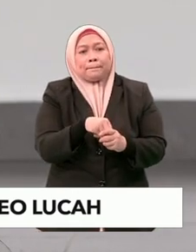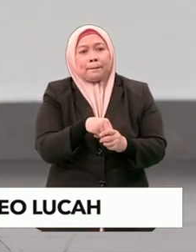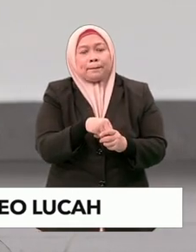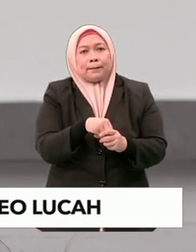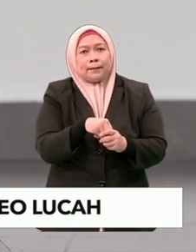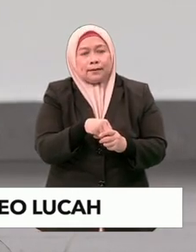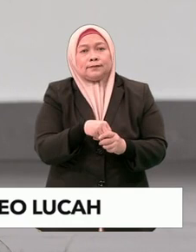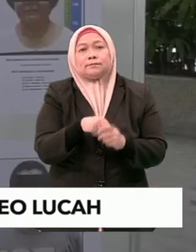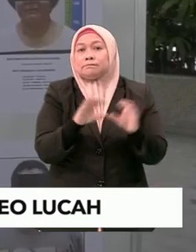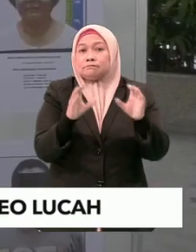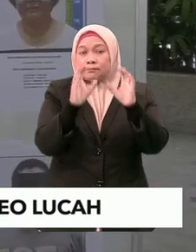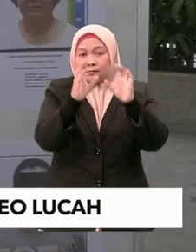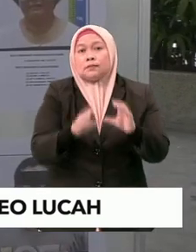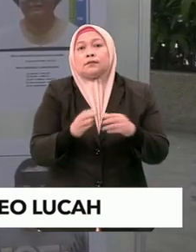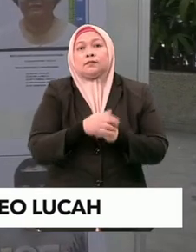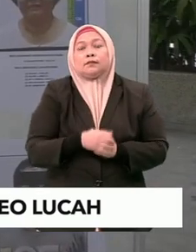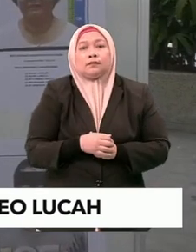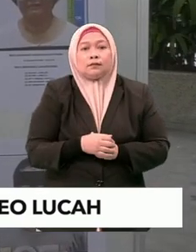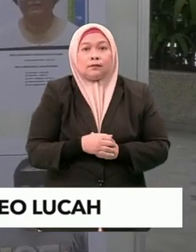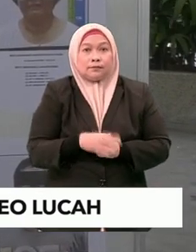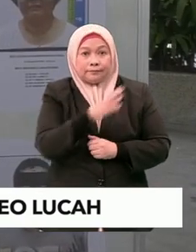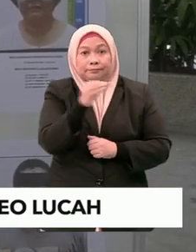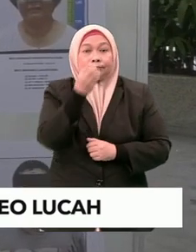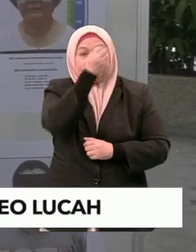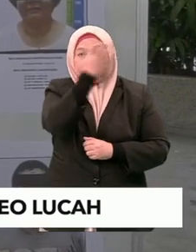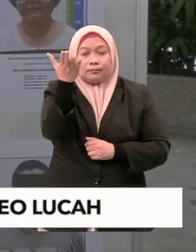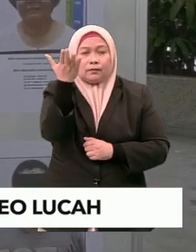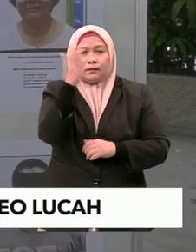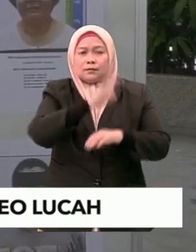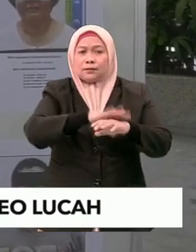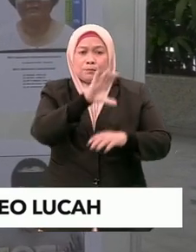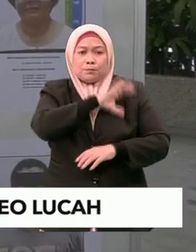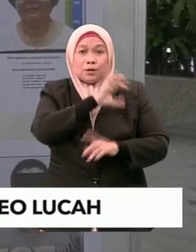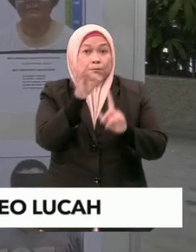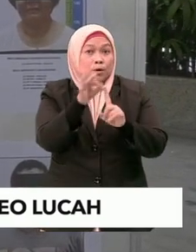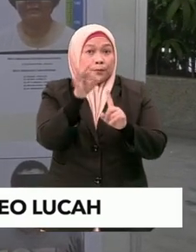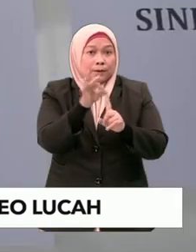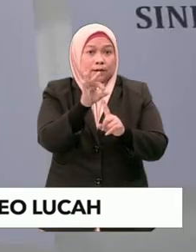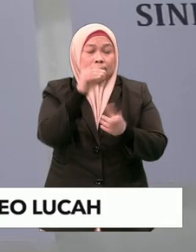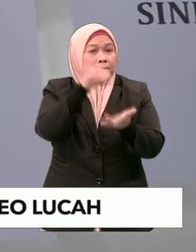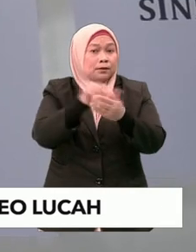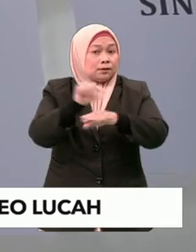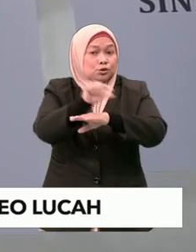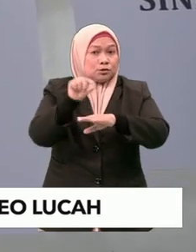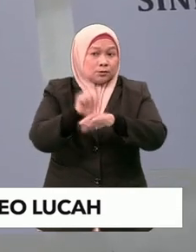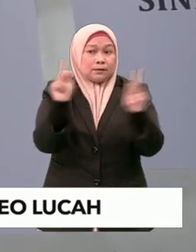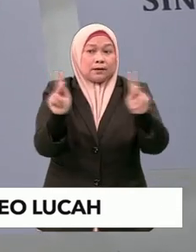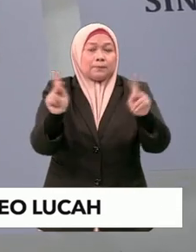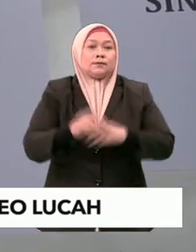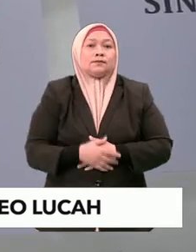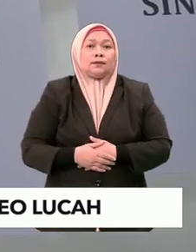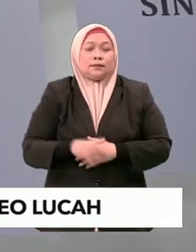sedikit ini ya di Ibu pejabat polis contingen Pulau Pinang di georgestown pada Kamis